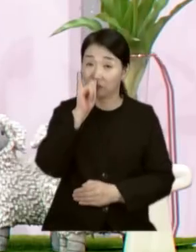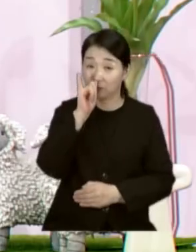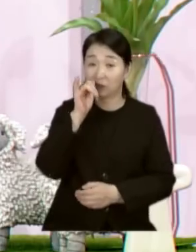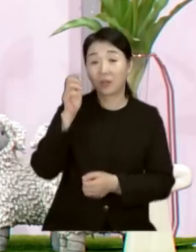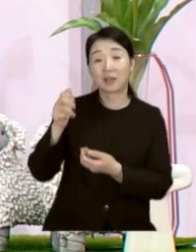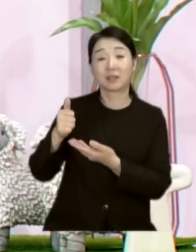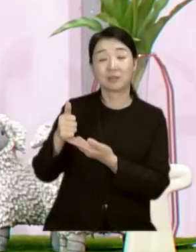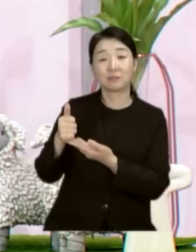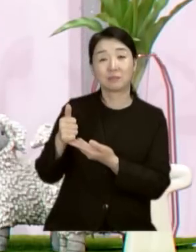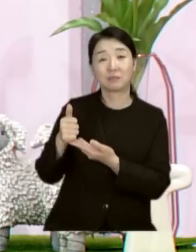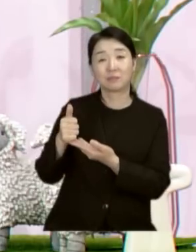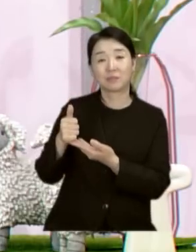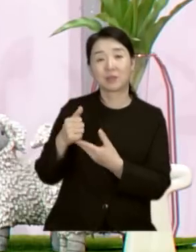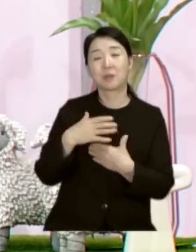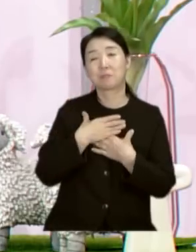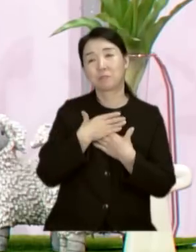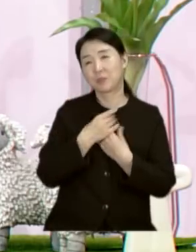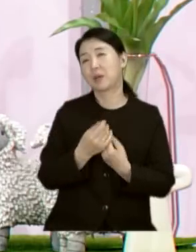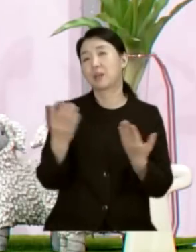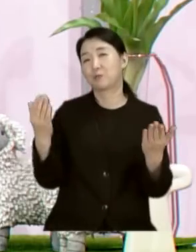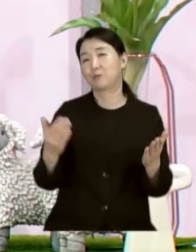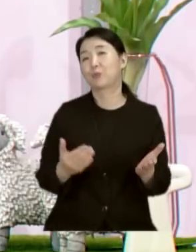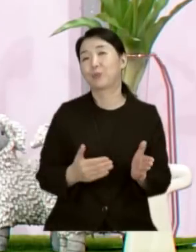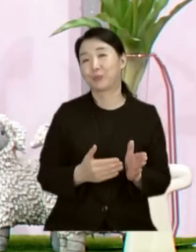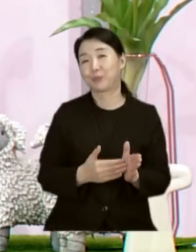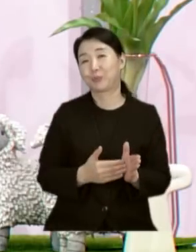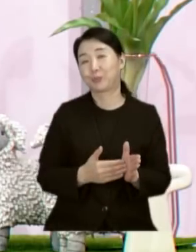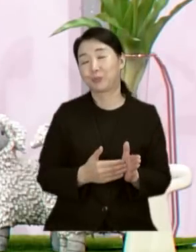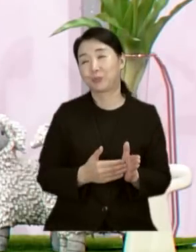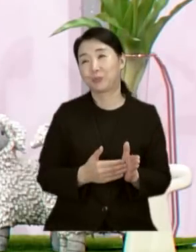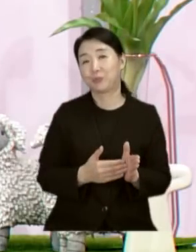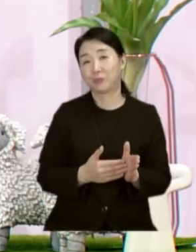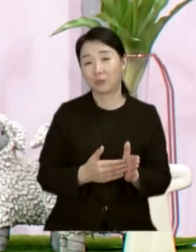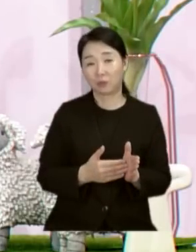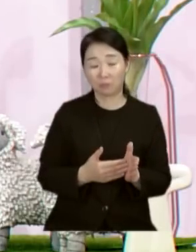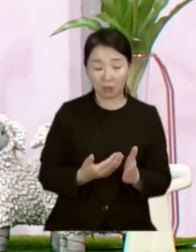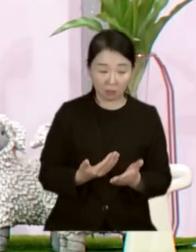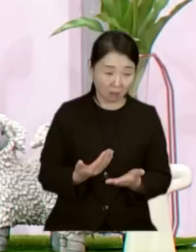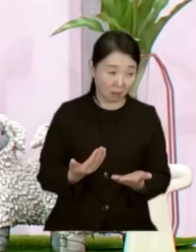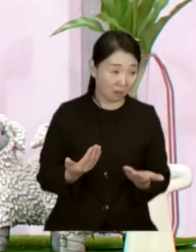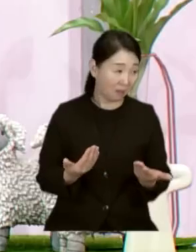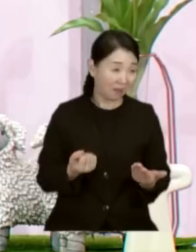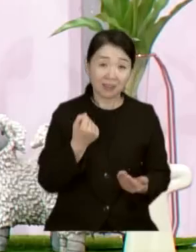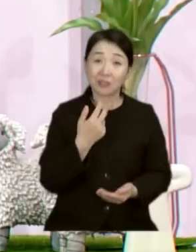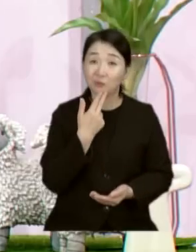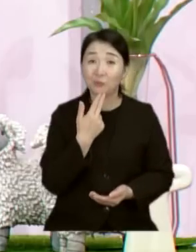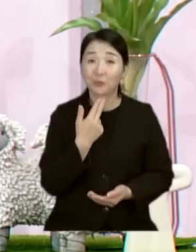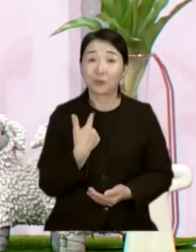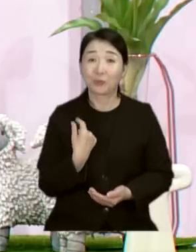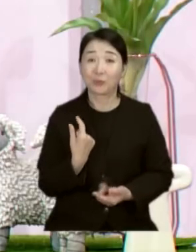하면 하나님께서 그렇게 평안을 주시고 정말 가진 것도 아무것도 없고